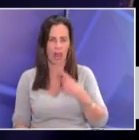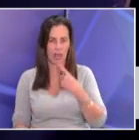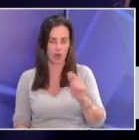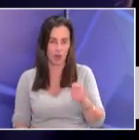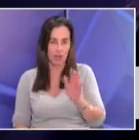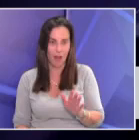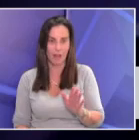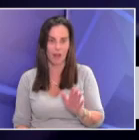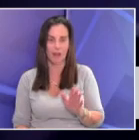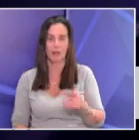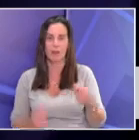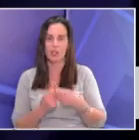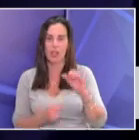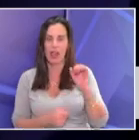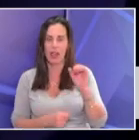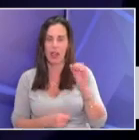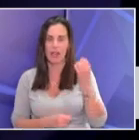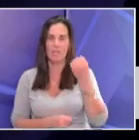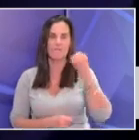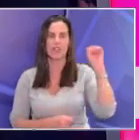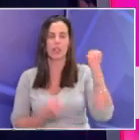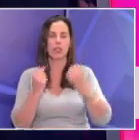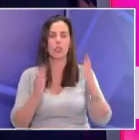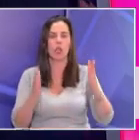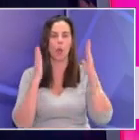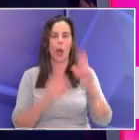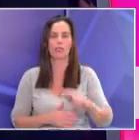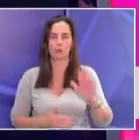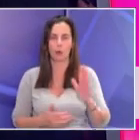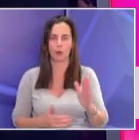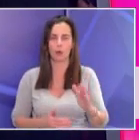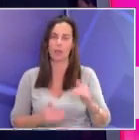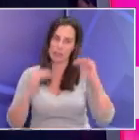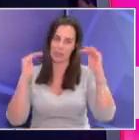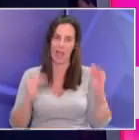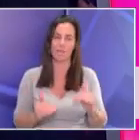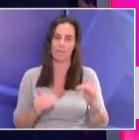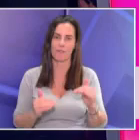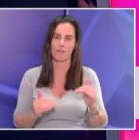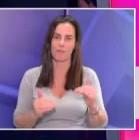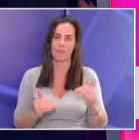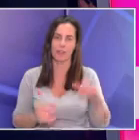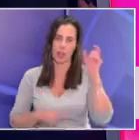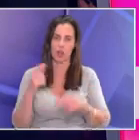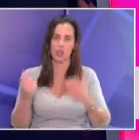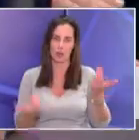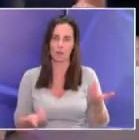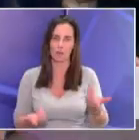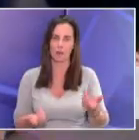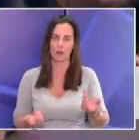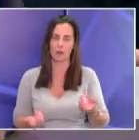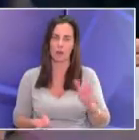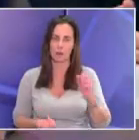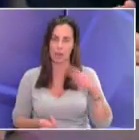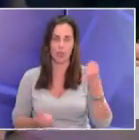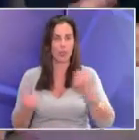שדווקא עניין פמיניסטי ראשון במעלה זה תחבורה ציבורית, שכמובן... לדוגמה. תפחית את הגורם האנושי על הכבישים. בבת אחת,